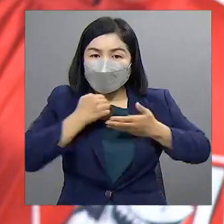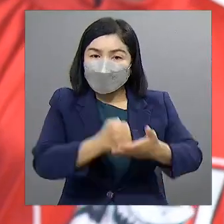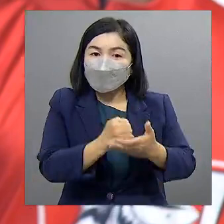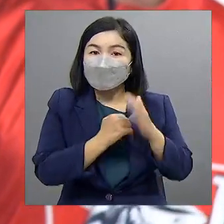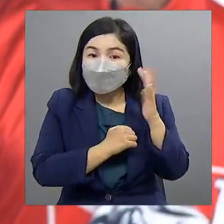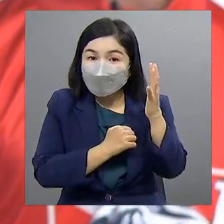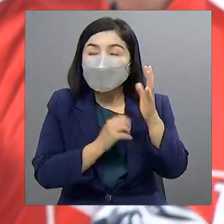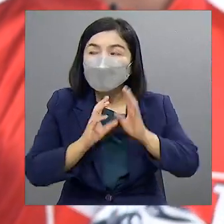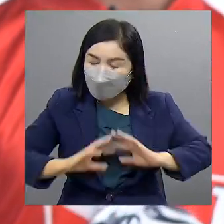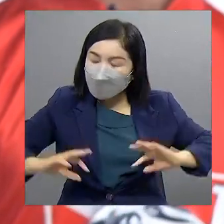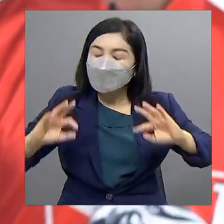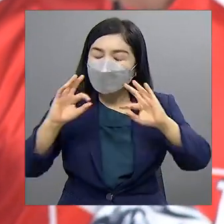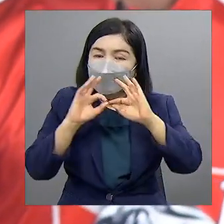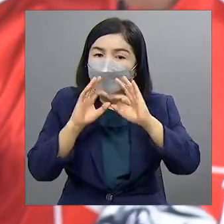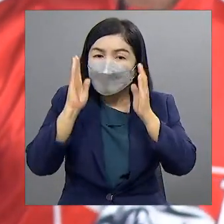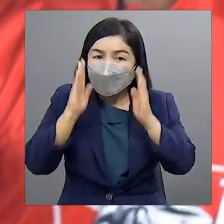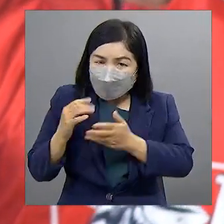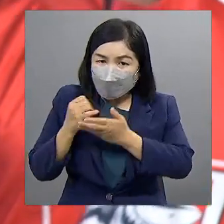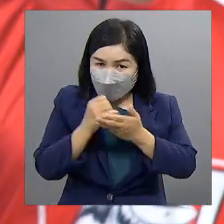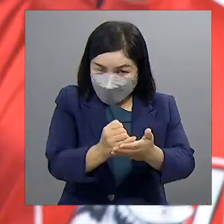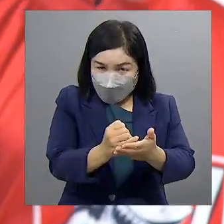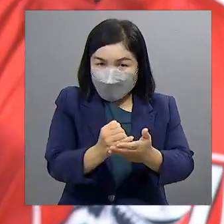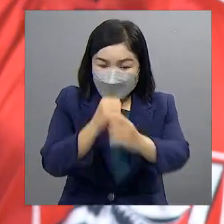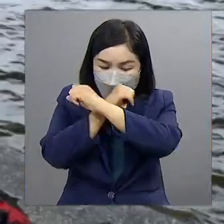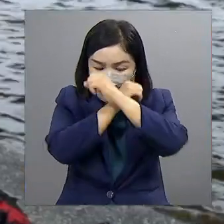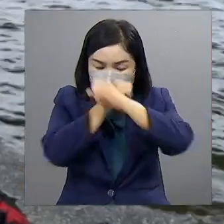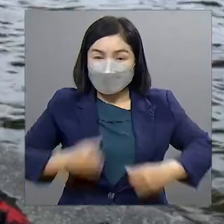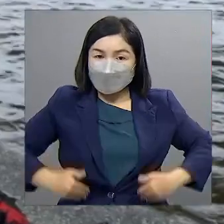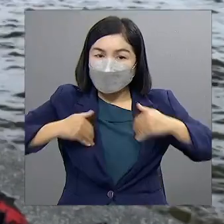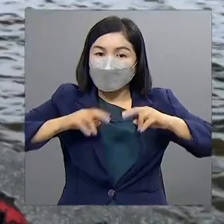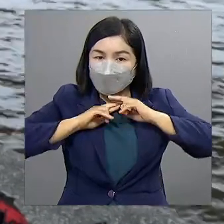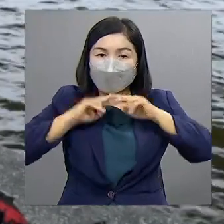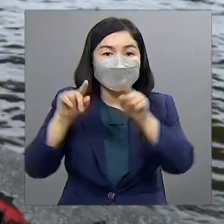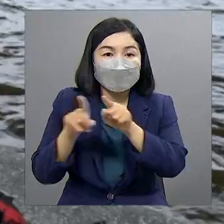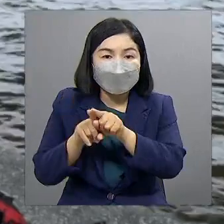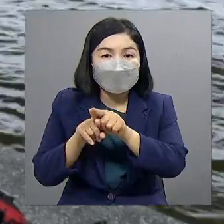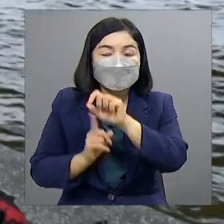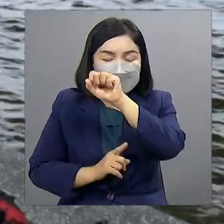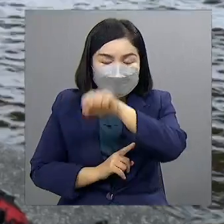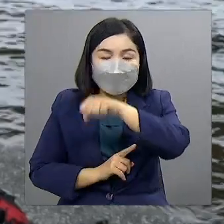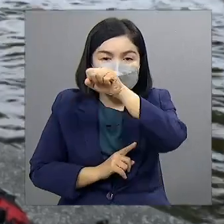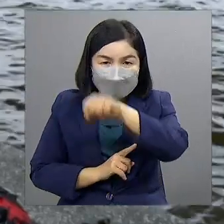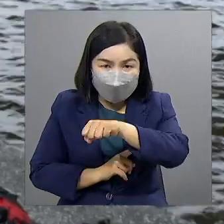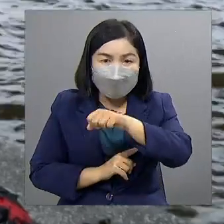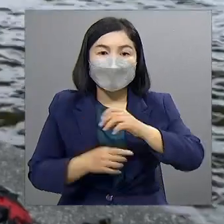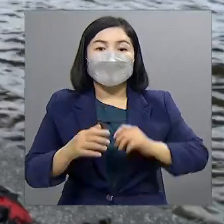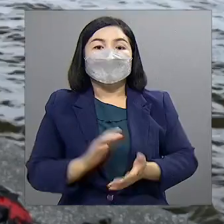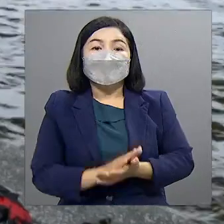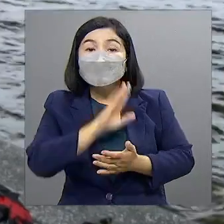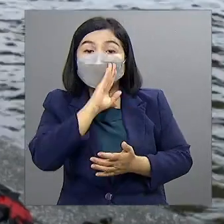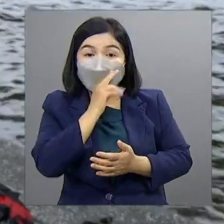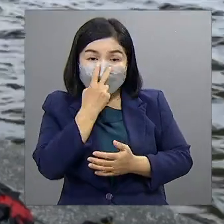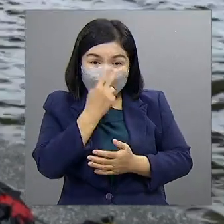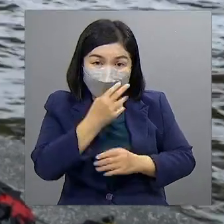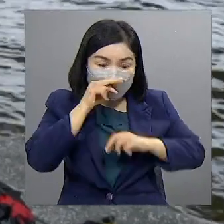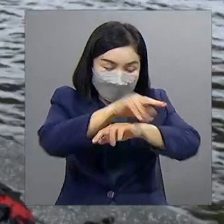ความปลอดภัยของคนที่เป็นกู้ชีพกู้ภัยก็สำคัญเช่นเดียวกันนะคะทีนี้เห็นบอกว่าการช่วยเหลือผู้ประสบภัยทางน้ำเนี่ยมันมีด้วยกัน2แบบใช่ไหมคะ